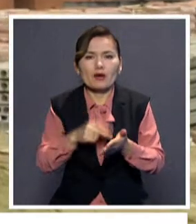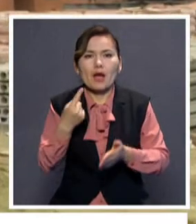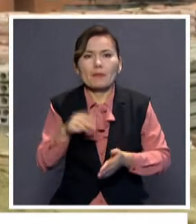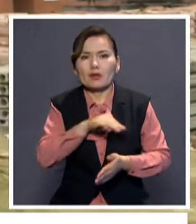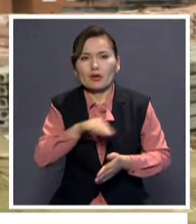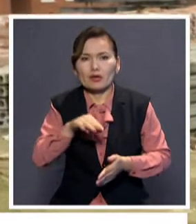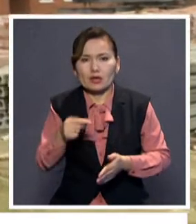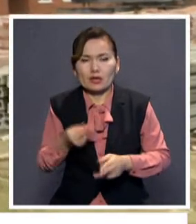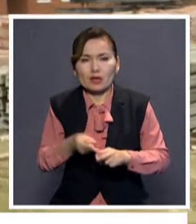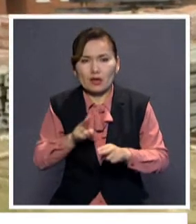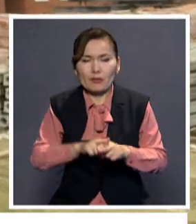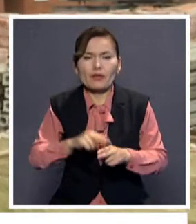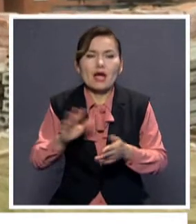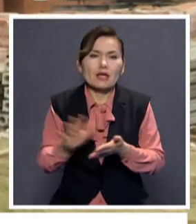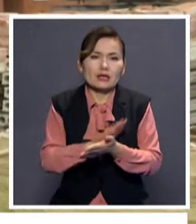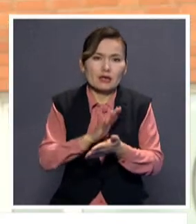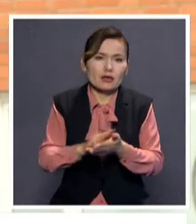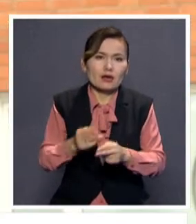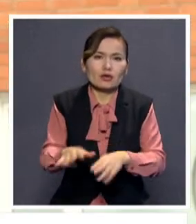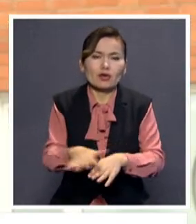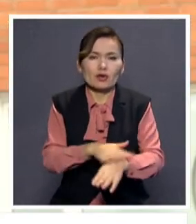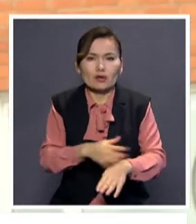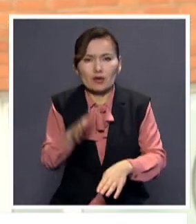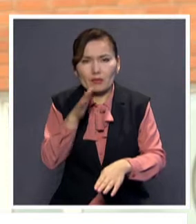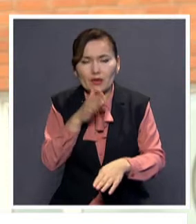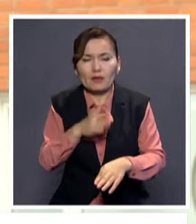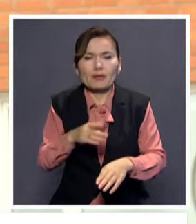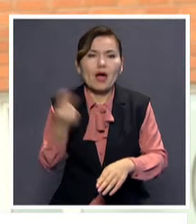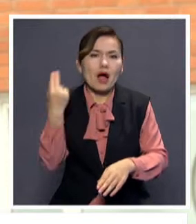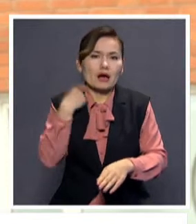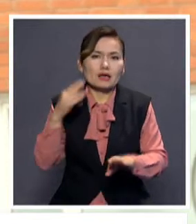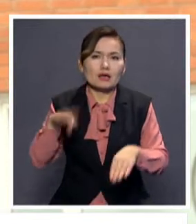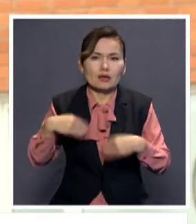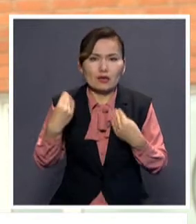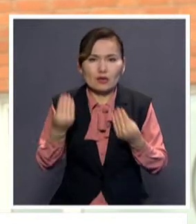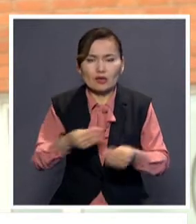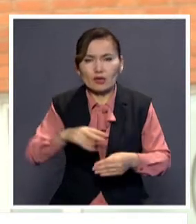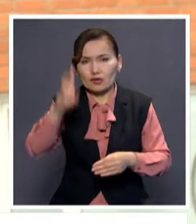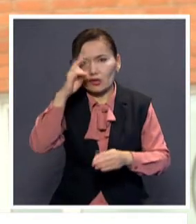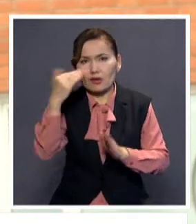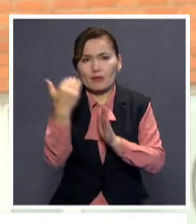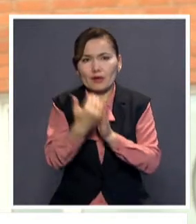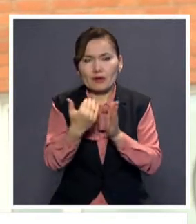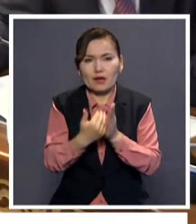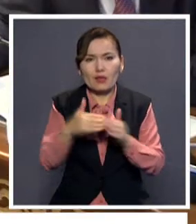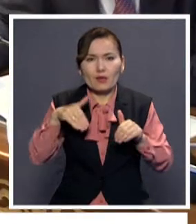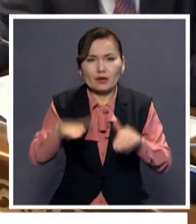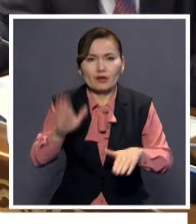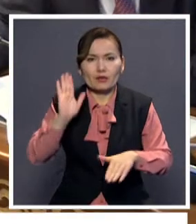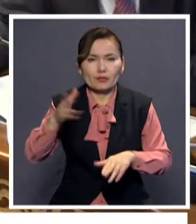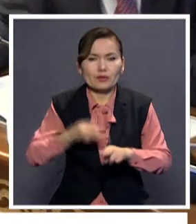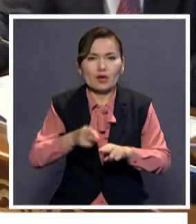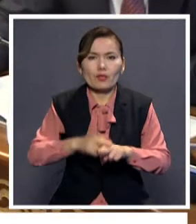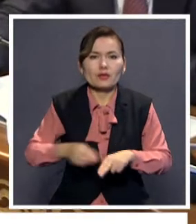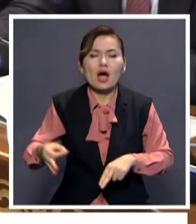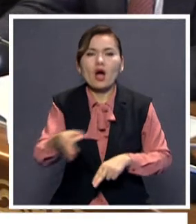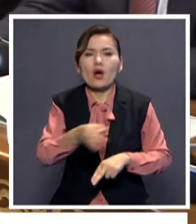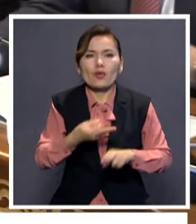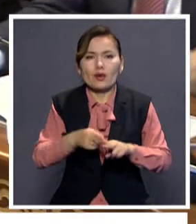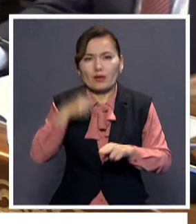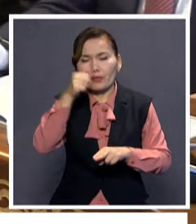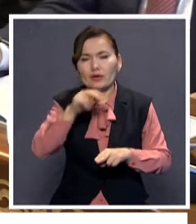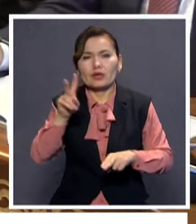тенге, оны тегін немесе ұзақ мерзімге қарызға беруді жергілікті әкімдіктер өздері шешет. Нұрлы жер бағдарламасы аясында облыста